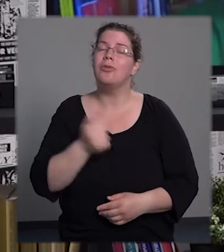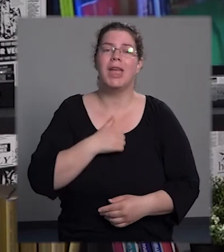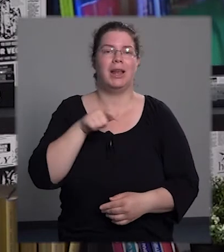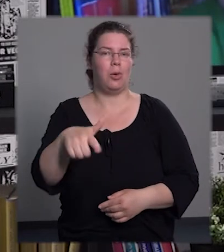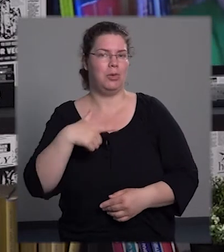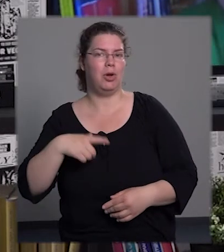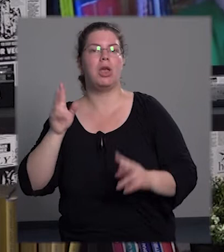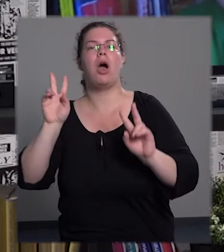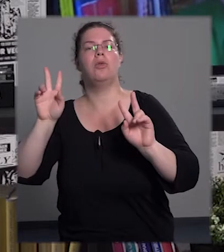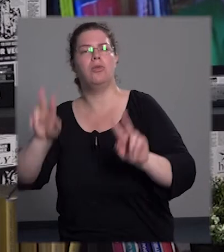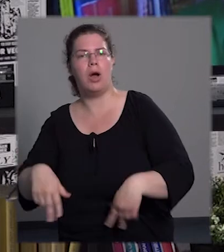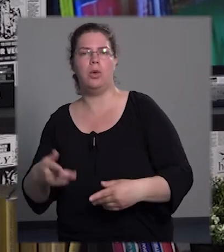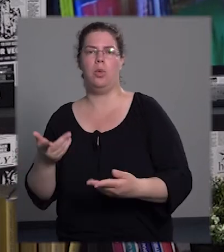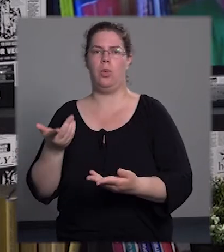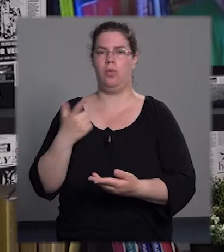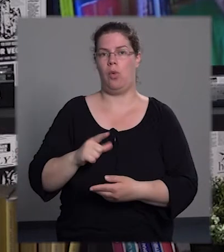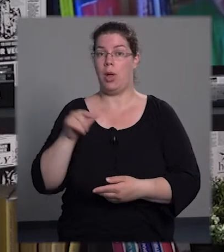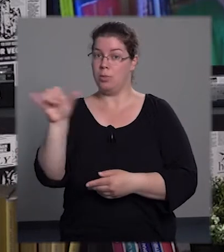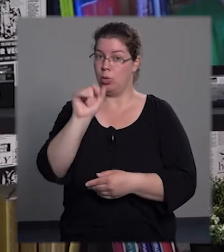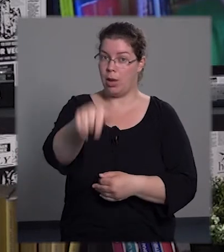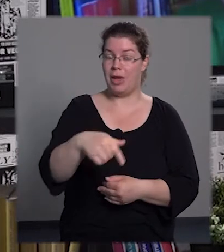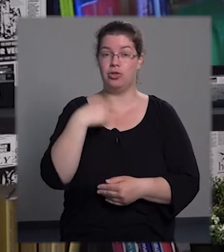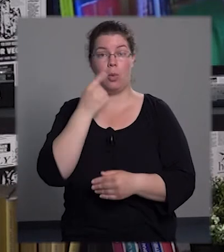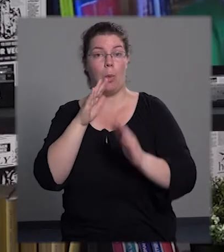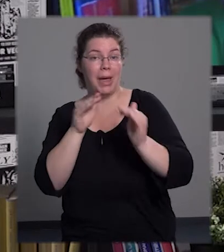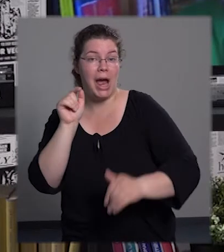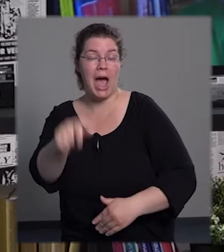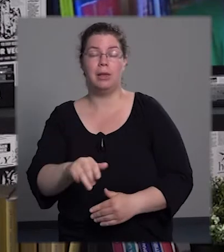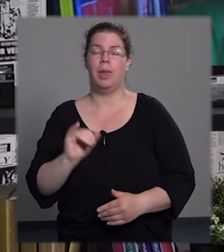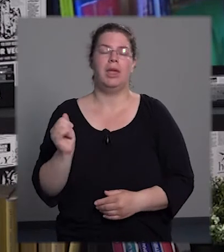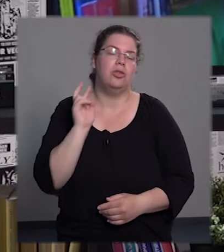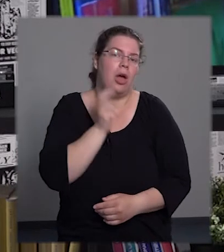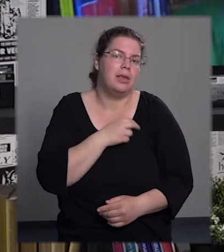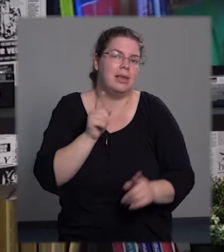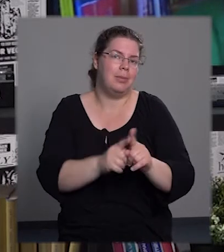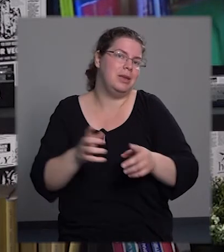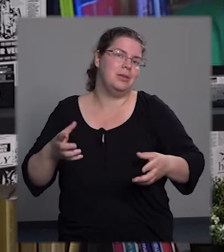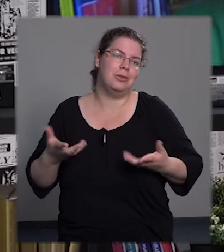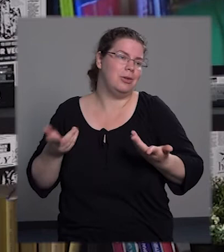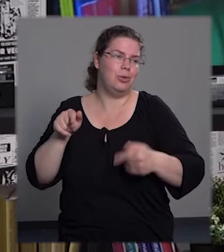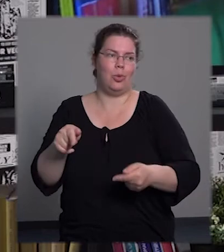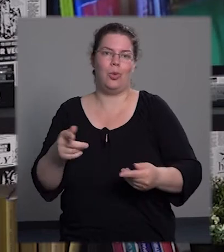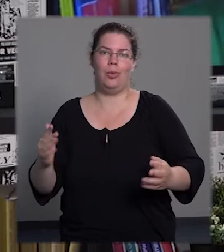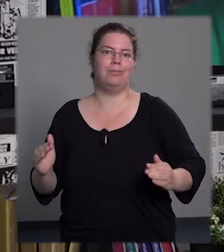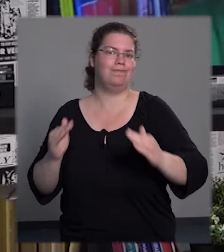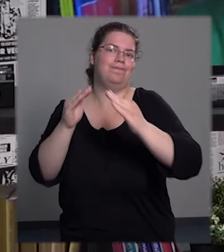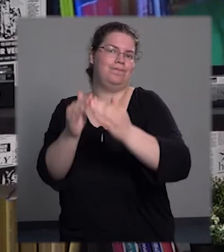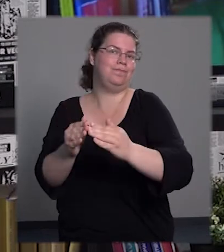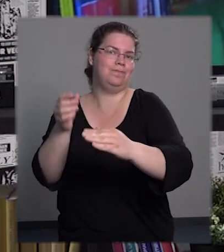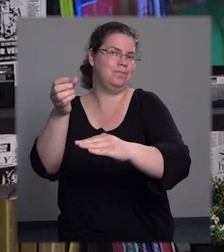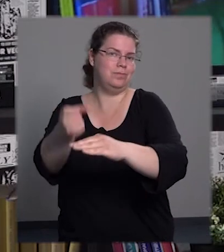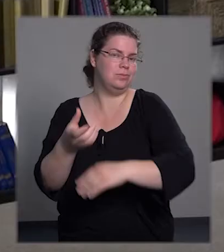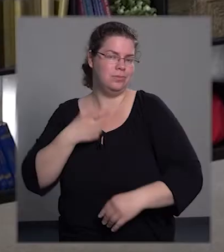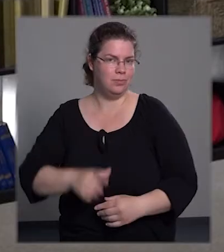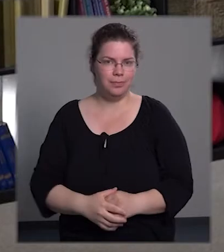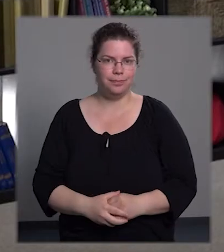volt. Budapestre, és ráadásul az opera a házba, és azt hiszem ez így megkoronázta az ő pályáját mindenképpen.